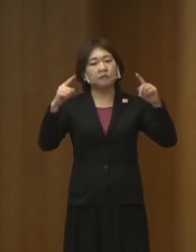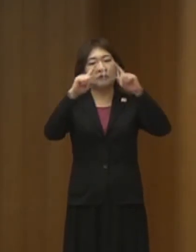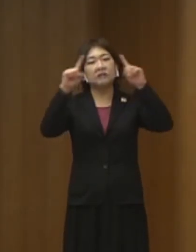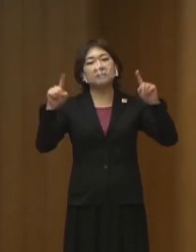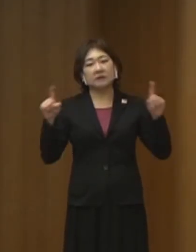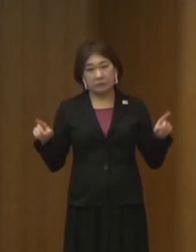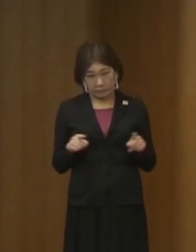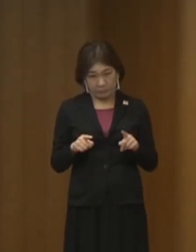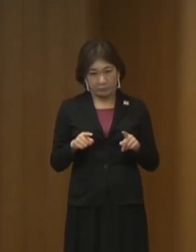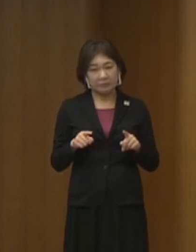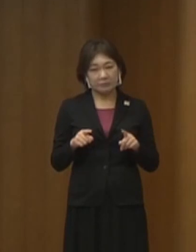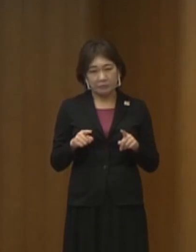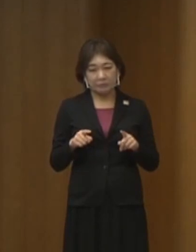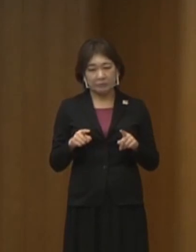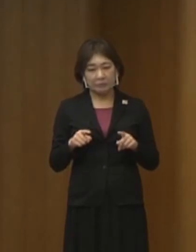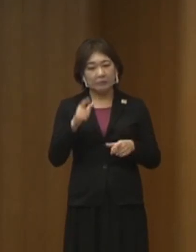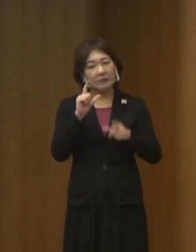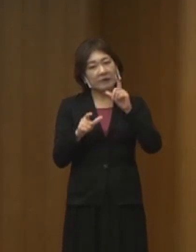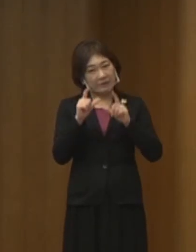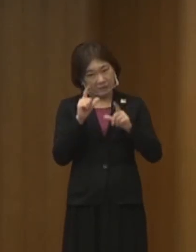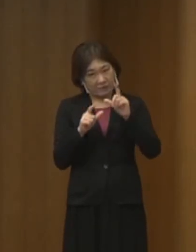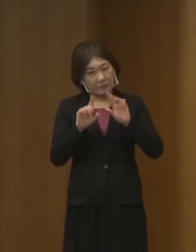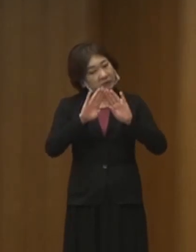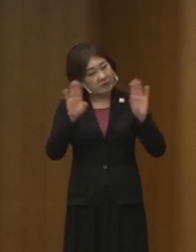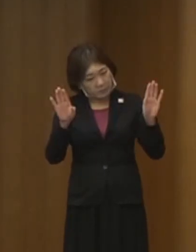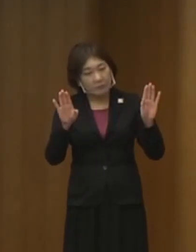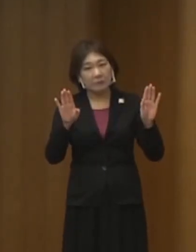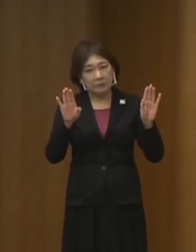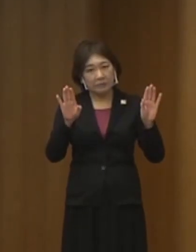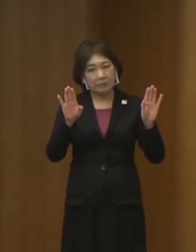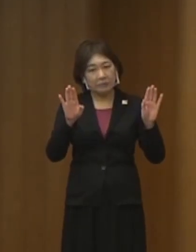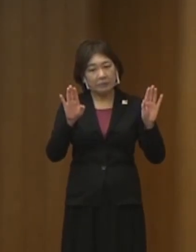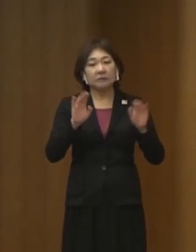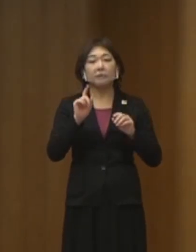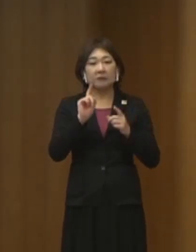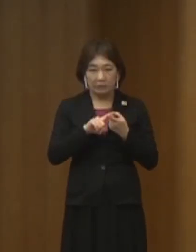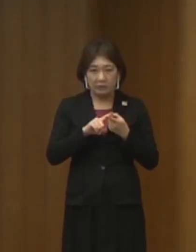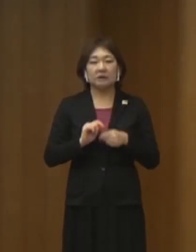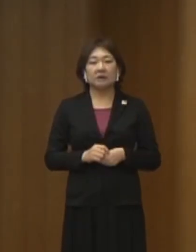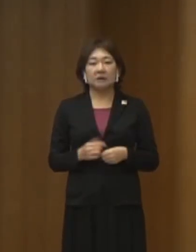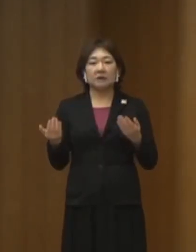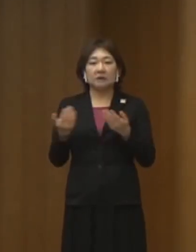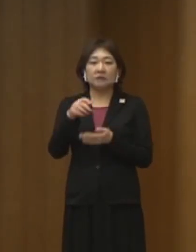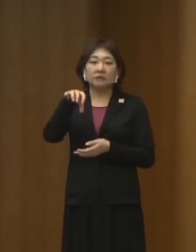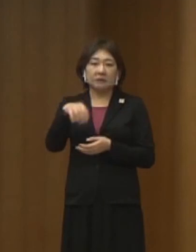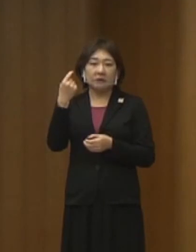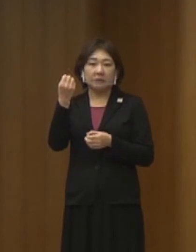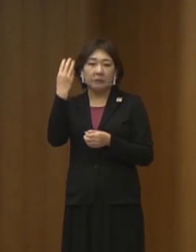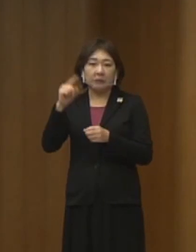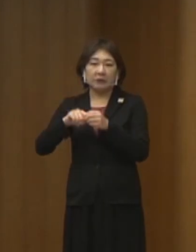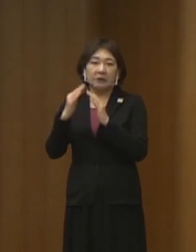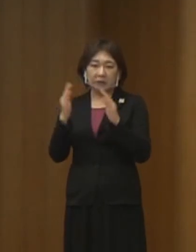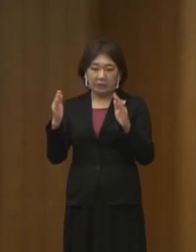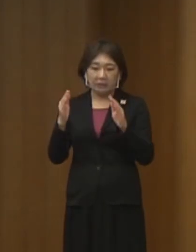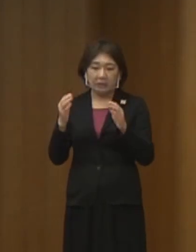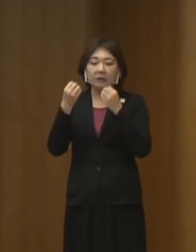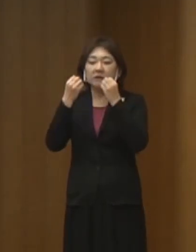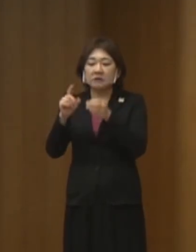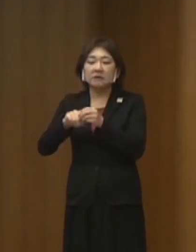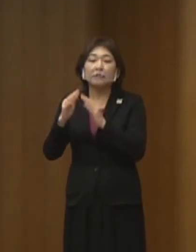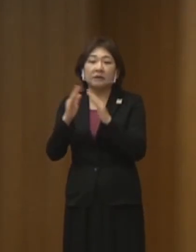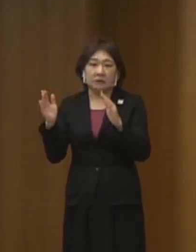があるわけですけれども、自宅でそういったクリスマスパーティーをやろうじゃないかということだったり、職場で忘年会、新年会を開